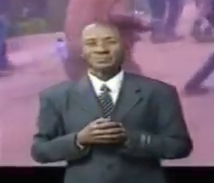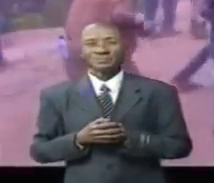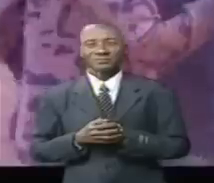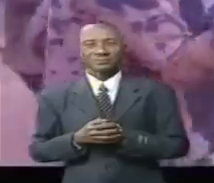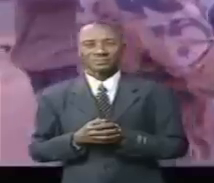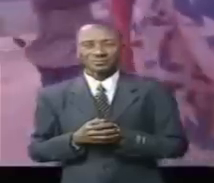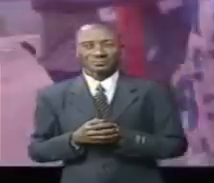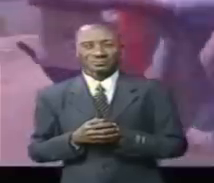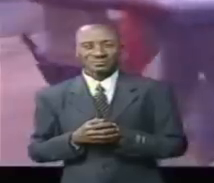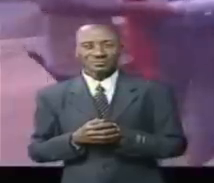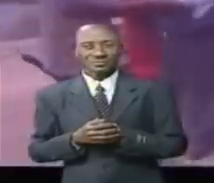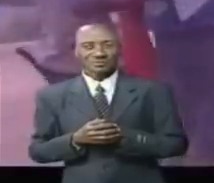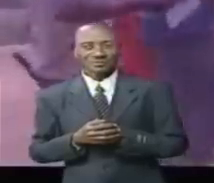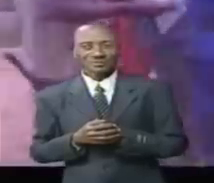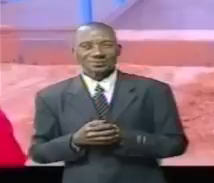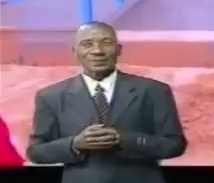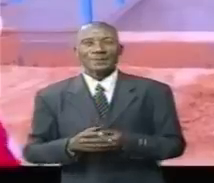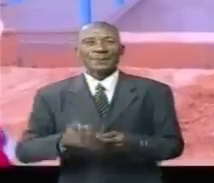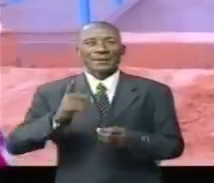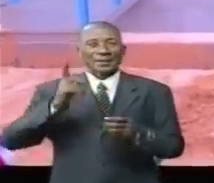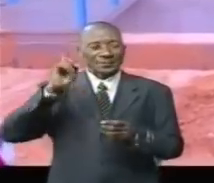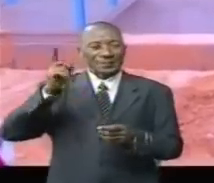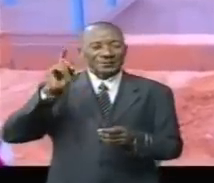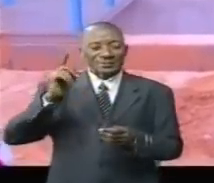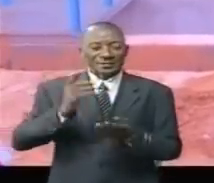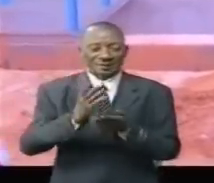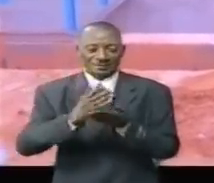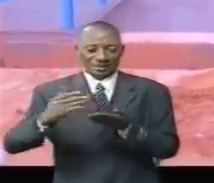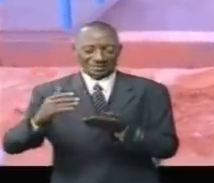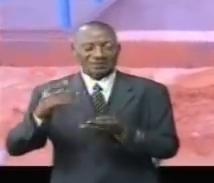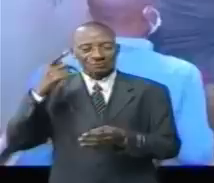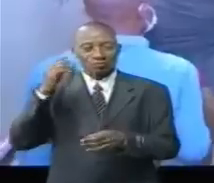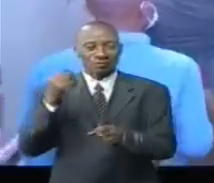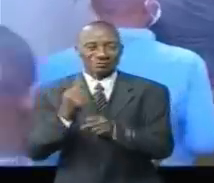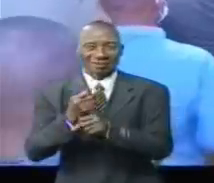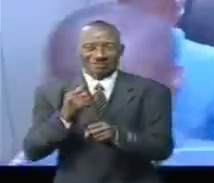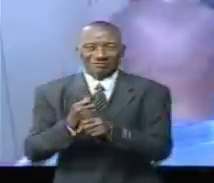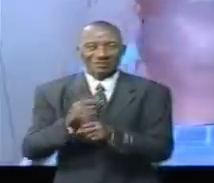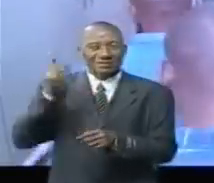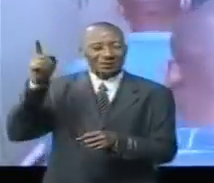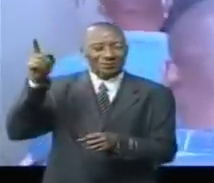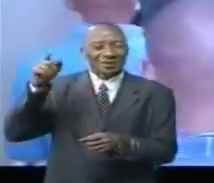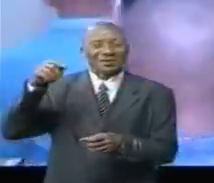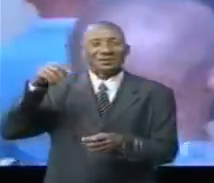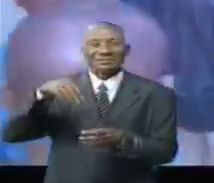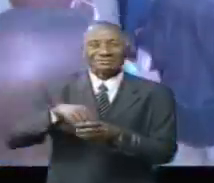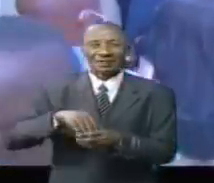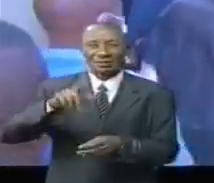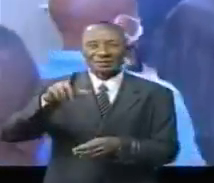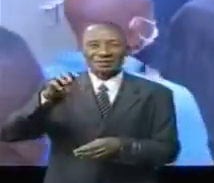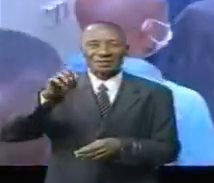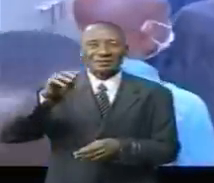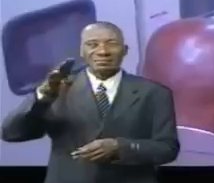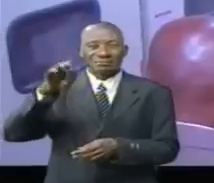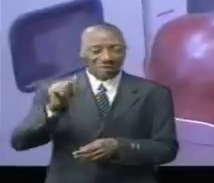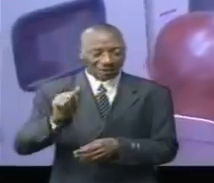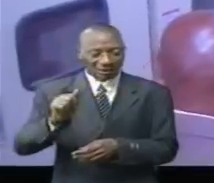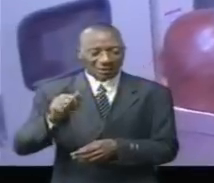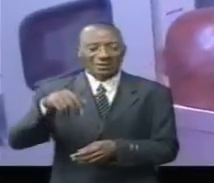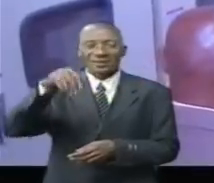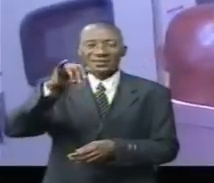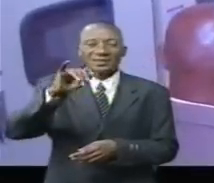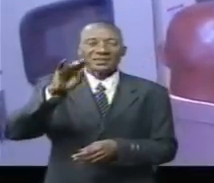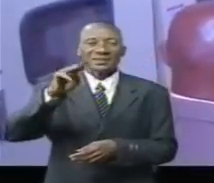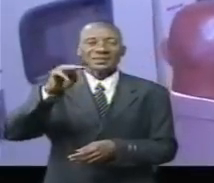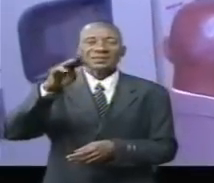première phase de l'usine de Lemba Imbu, d'une capacité de 25 000 m3 le jour, va bientôt desservir en eau potable les populations des communes de Njili